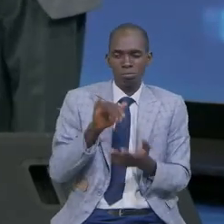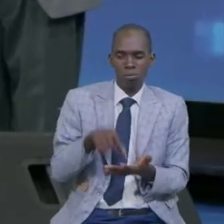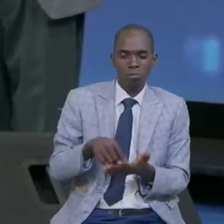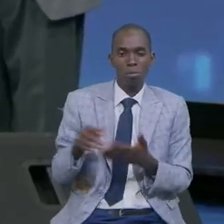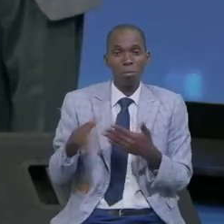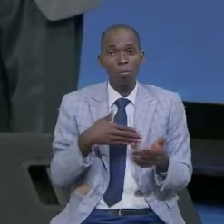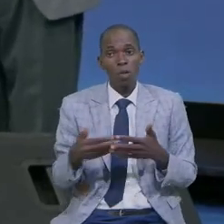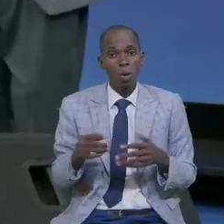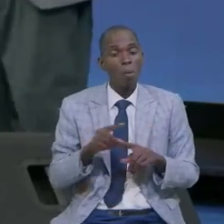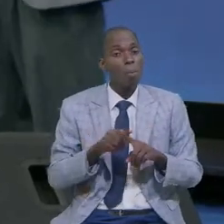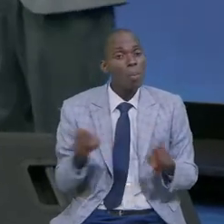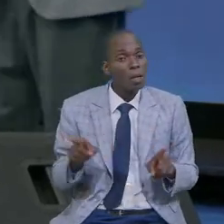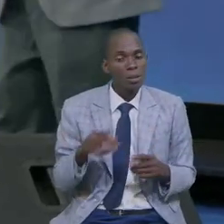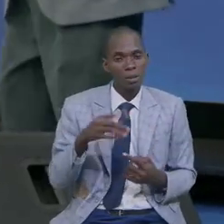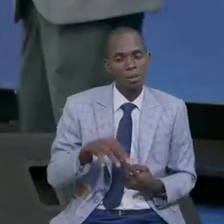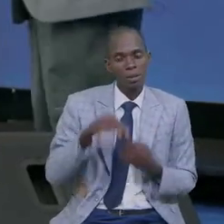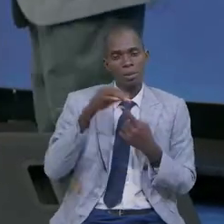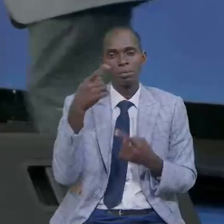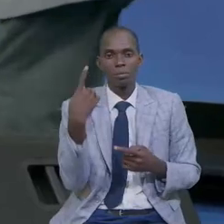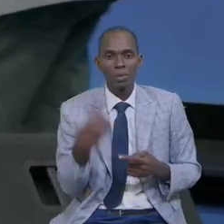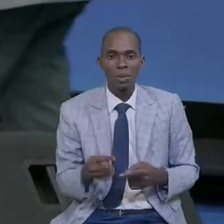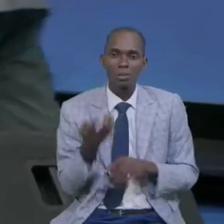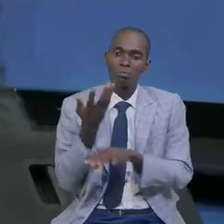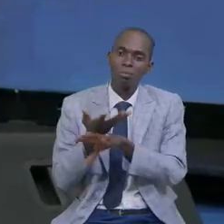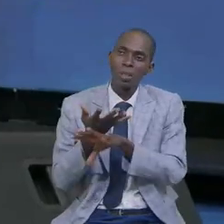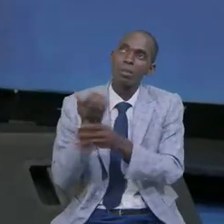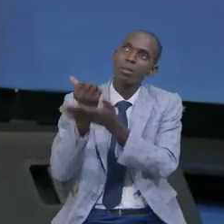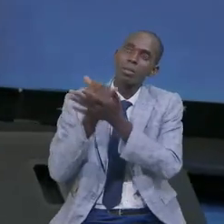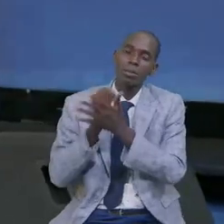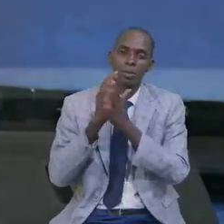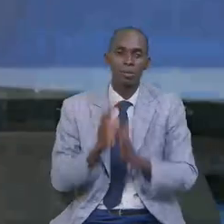Sauf un médiateur. Le médiateur,